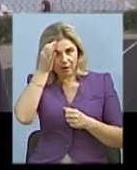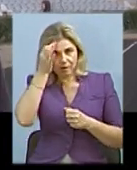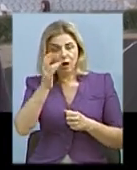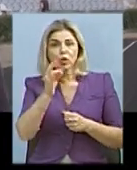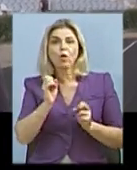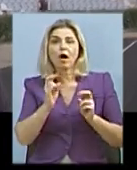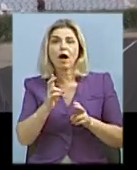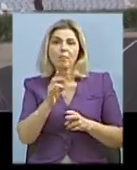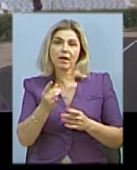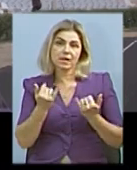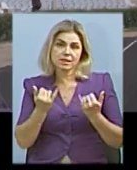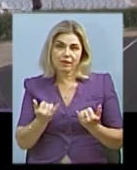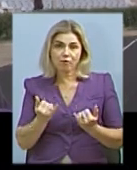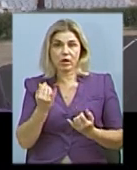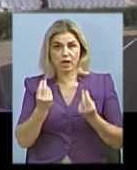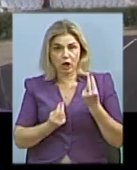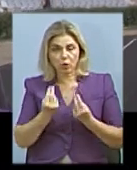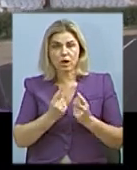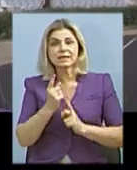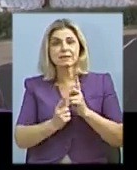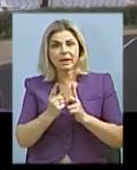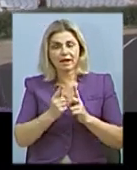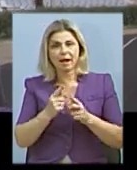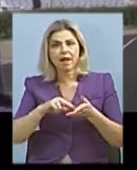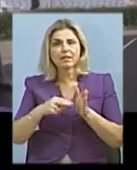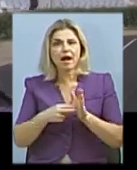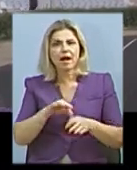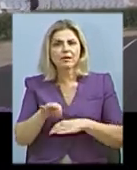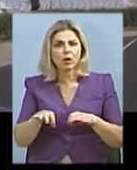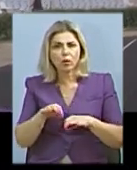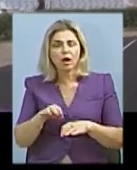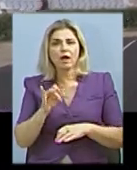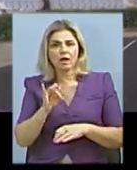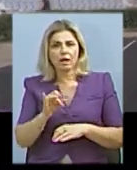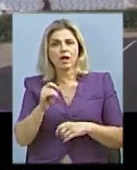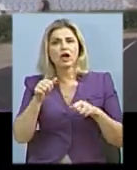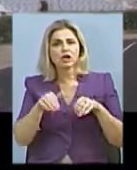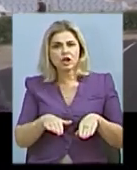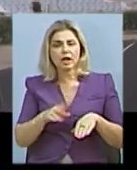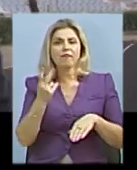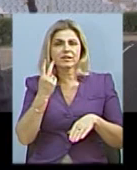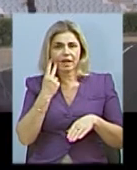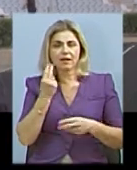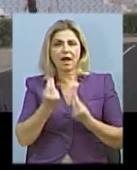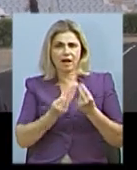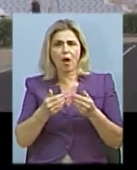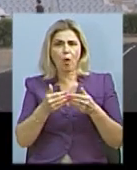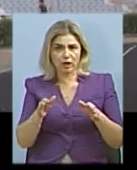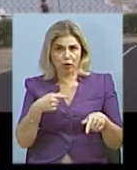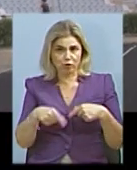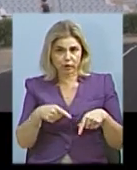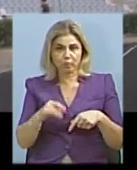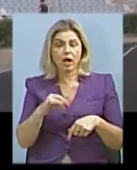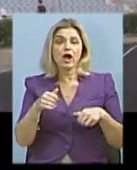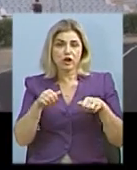якби ми трохи на сьогоднішню гру змінили тактику. Вирішили, ми зазвичай граємо у відкритий футбол. І вирішили